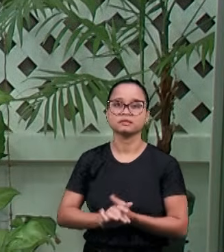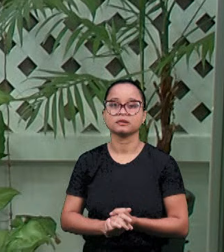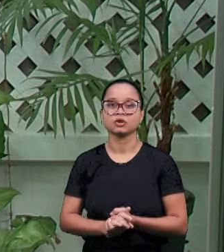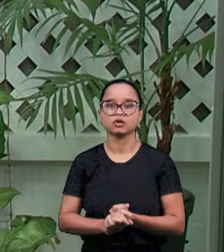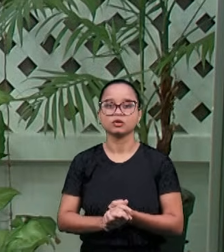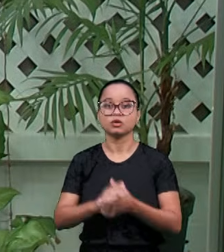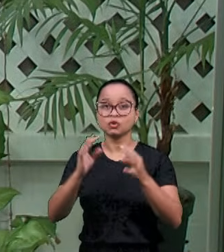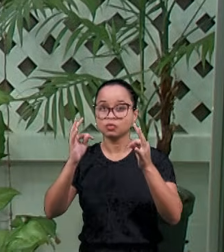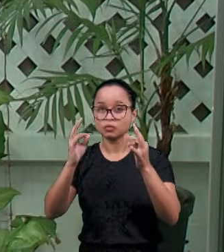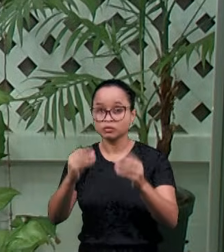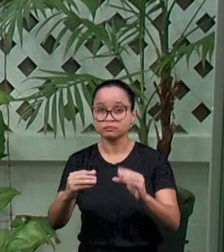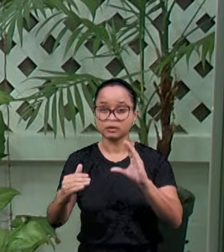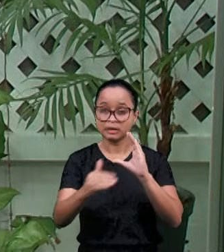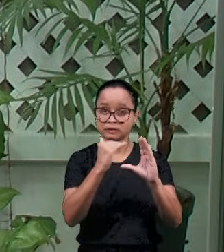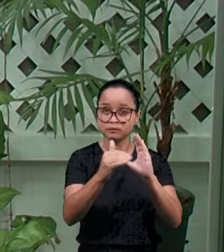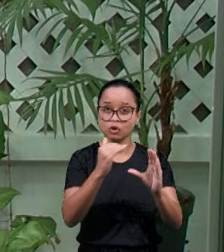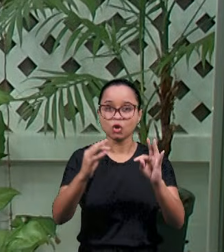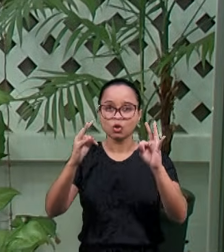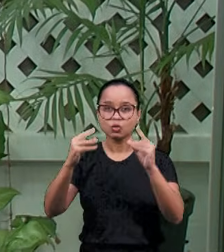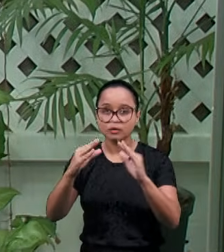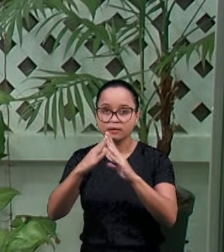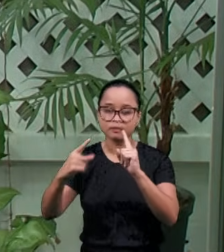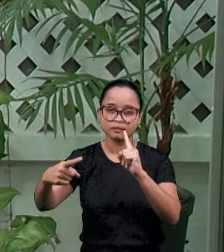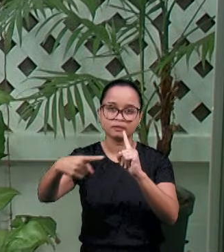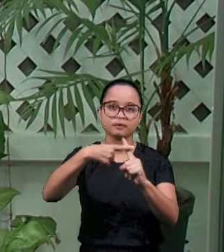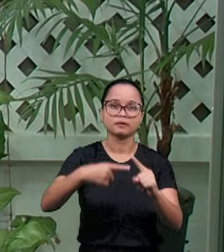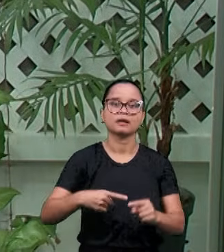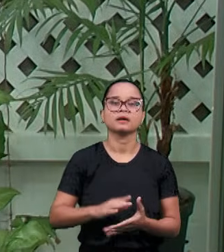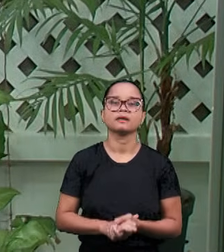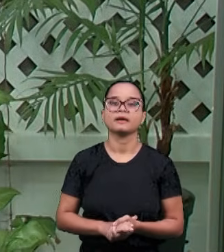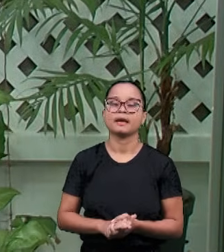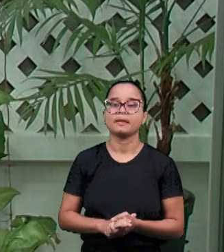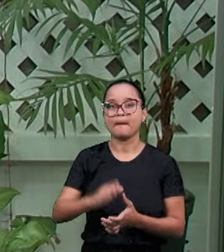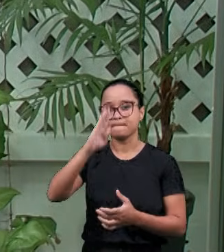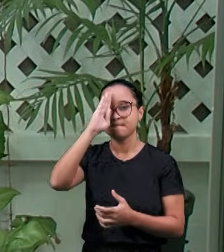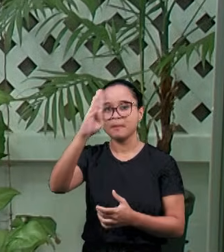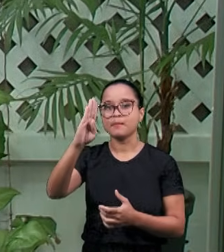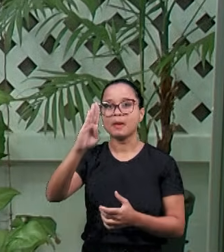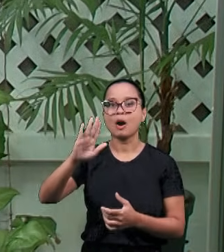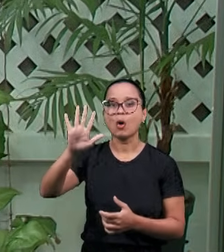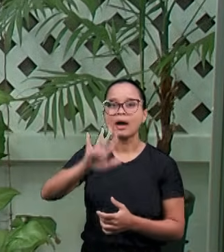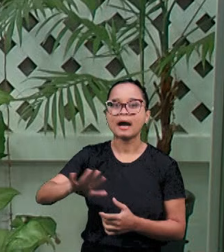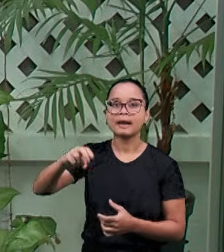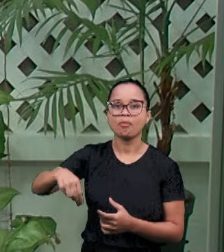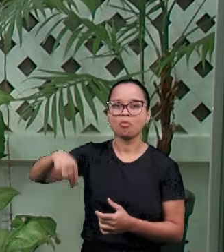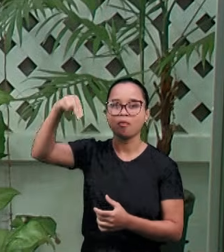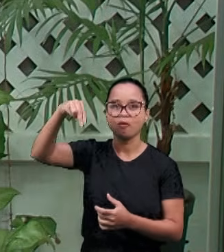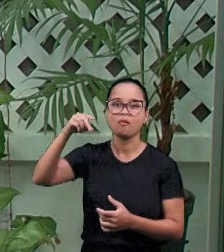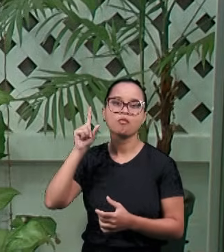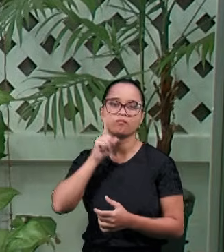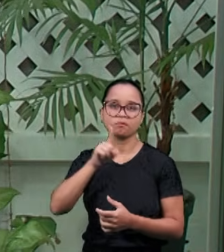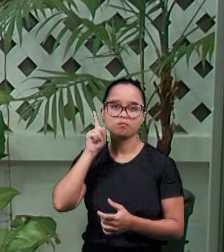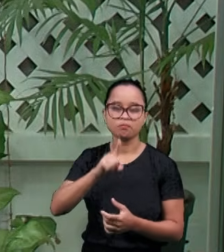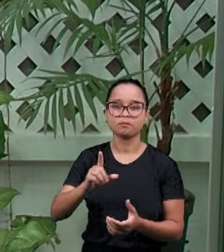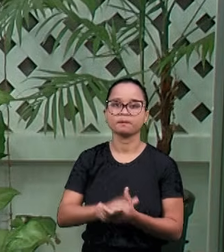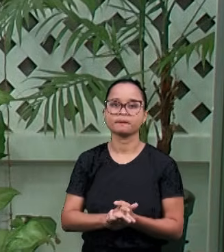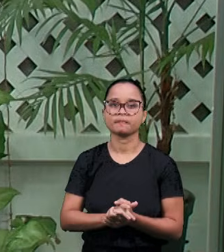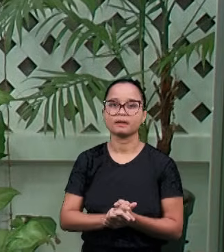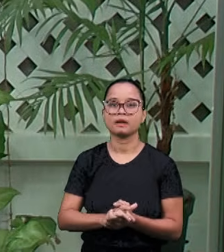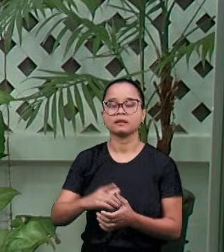Toutes les villes, toutes les églises, spécialement la région nord, dans la partie